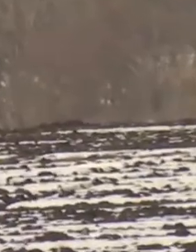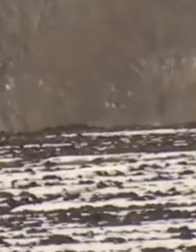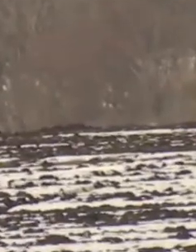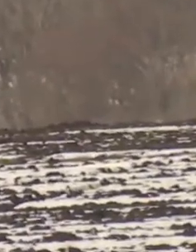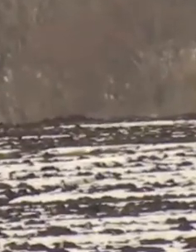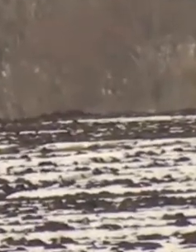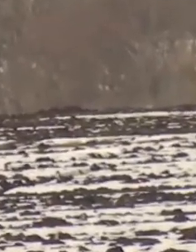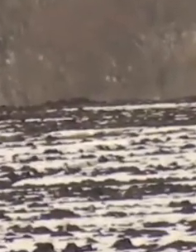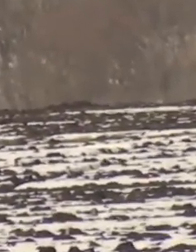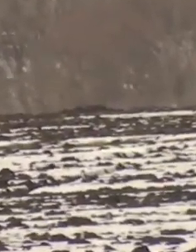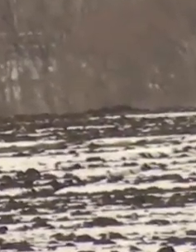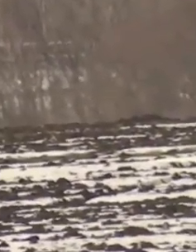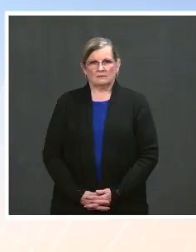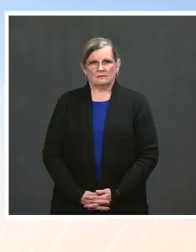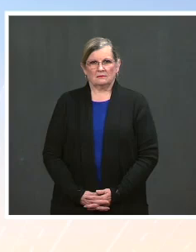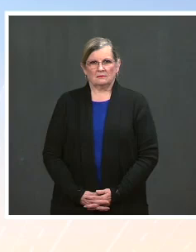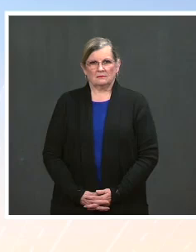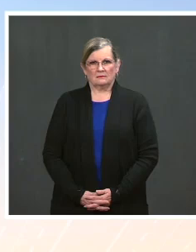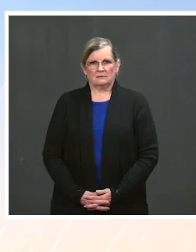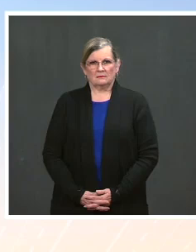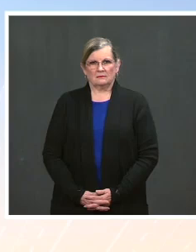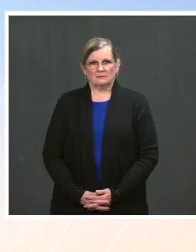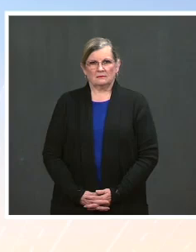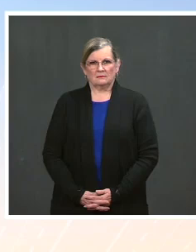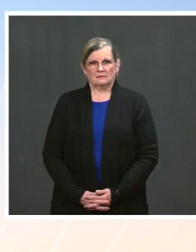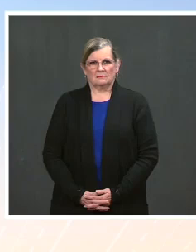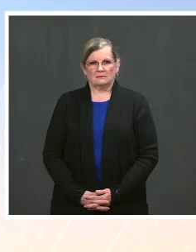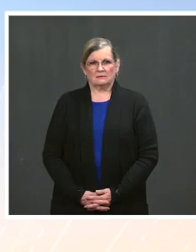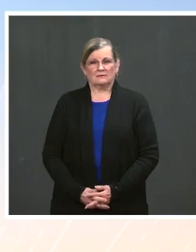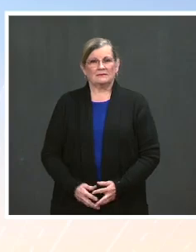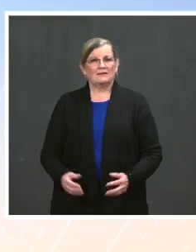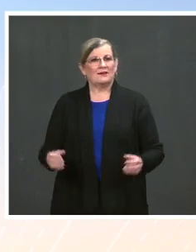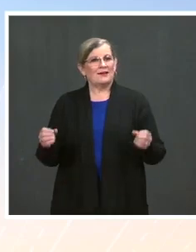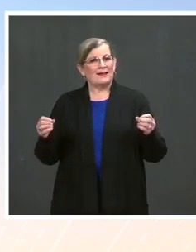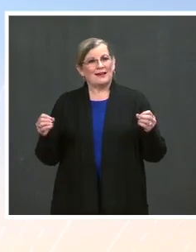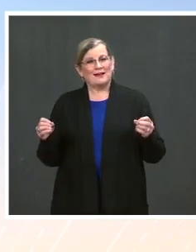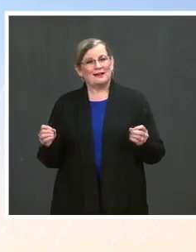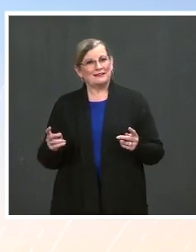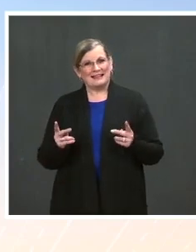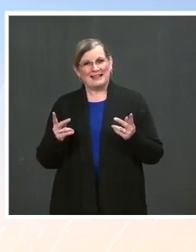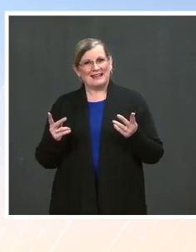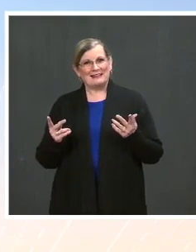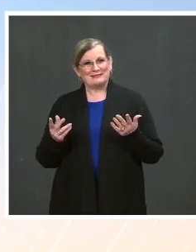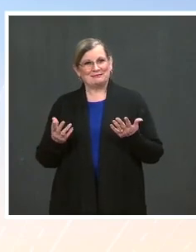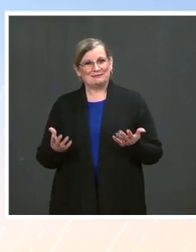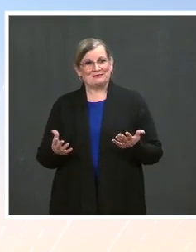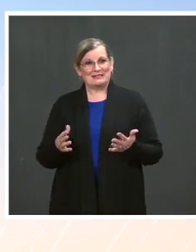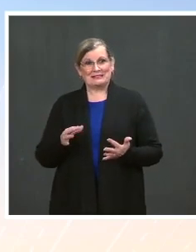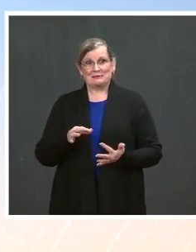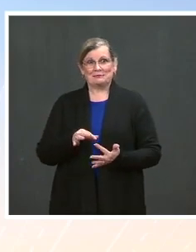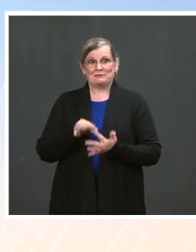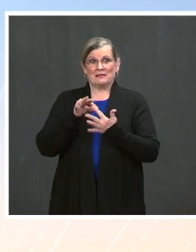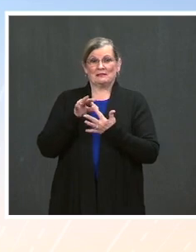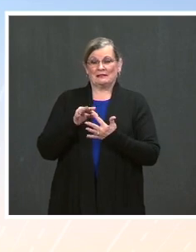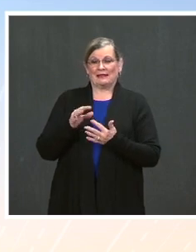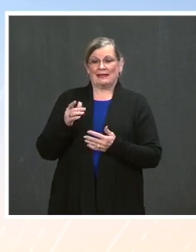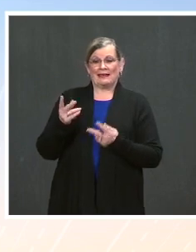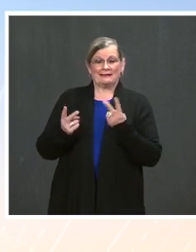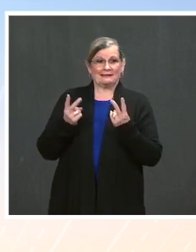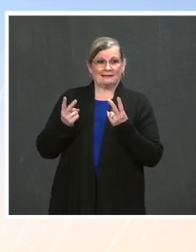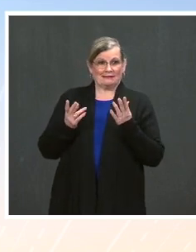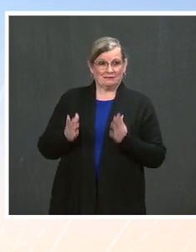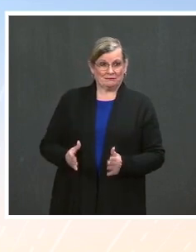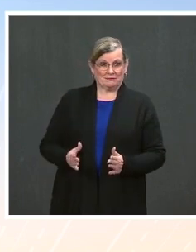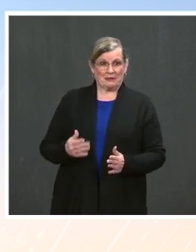sorun teşkil etmeyecektir denildi sözcüsü Almanya'nın uçaksavar